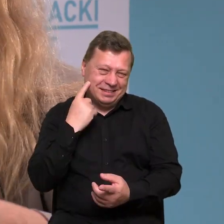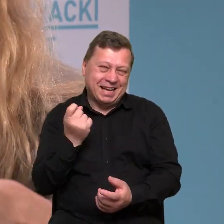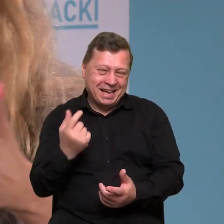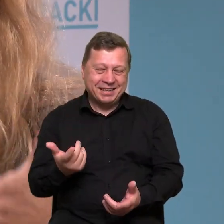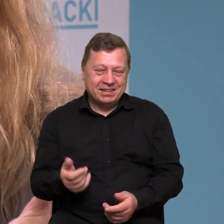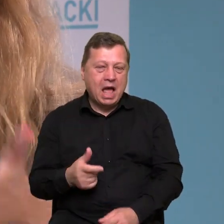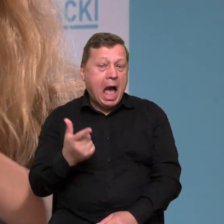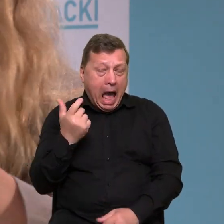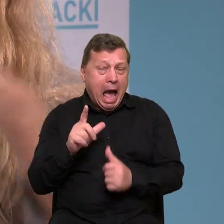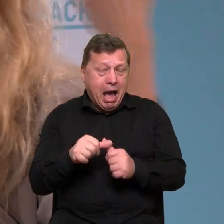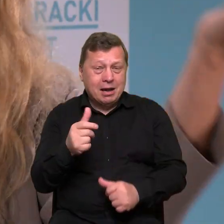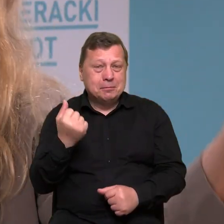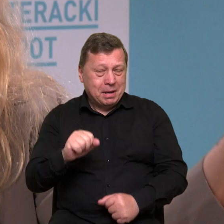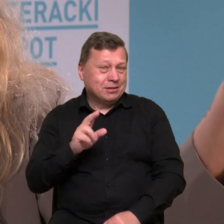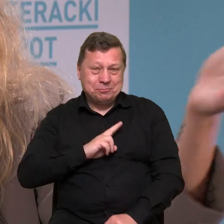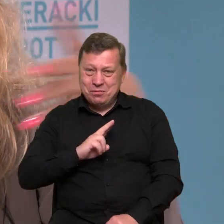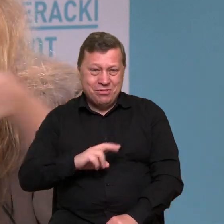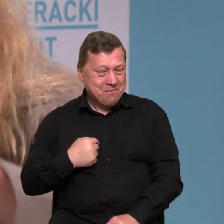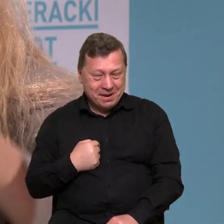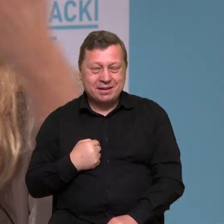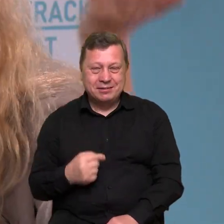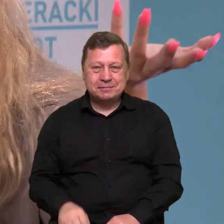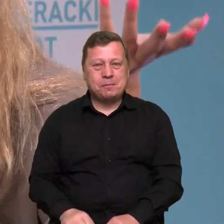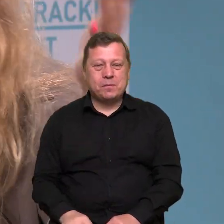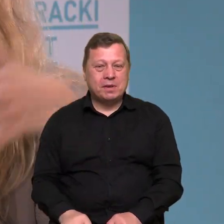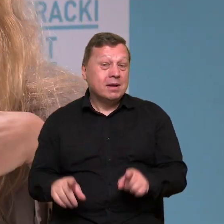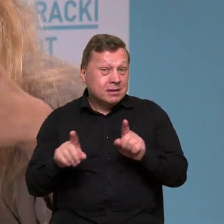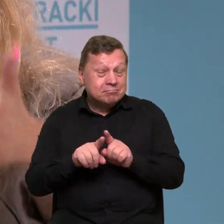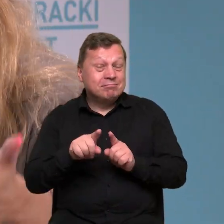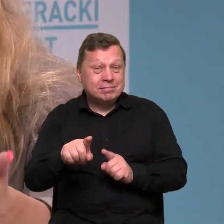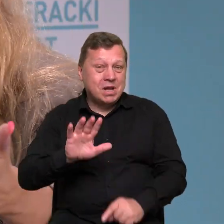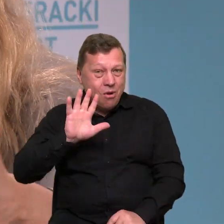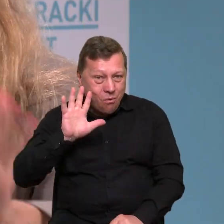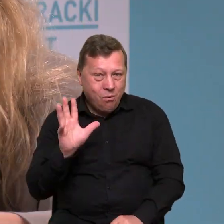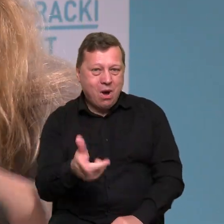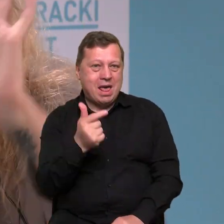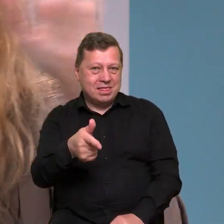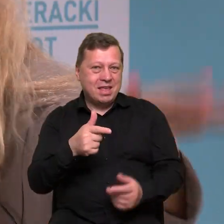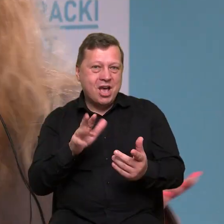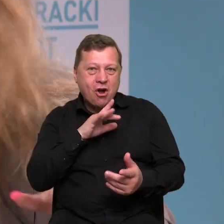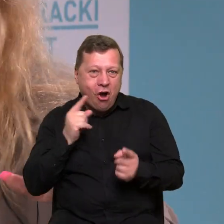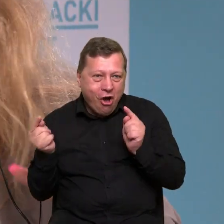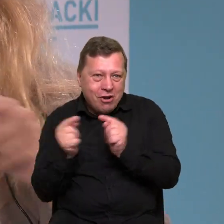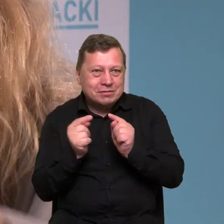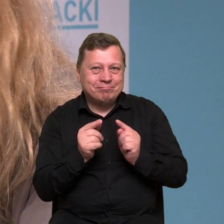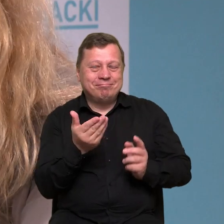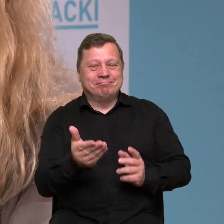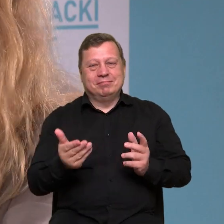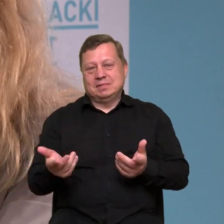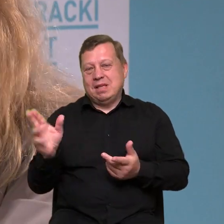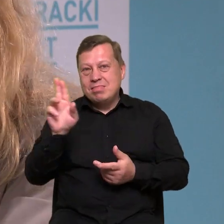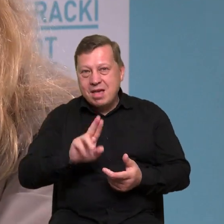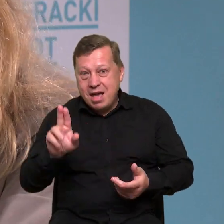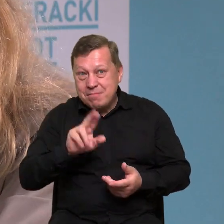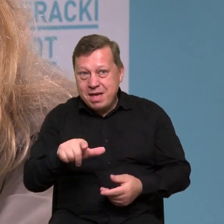żartując. Ale bardzo mi się podobało i też ładnie kolory dobrane.